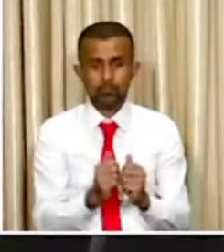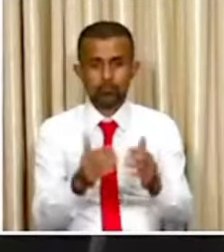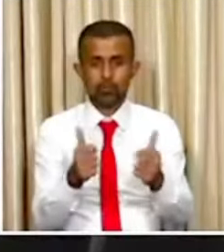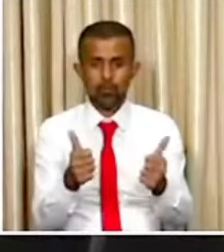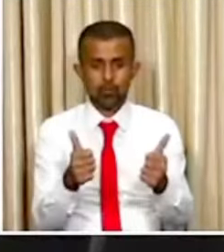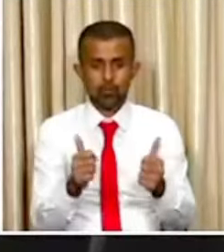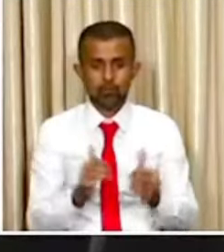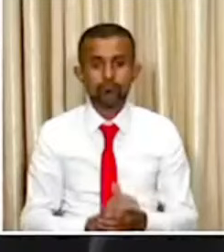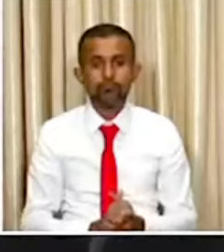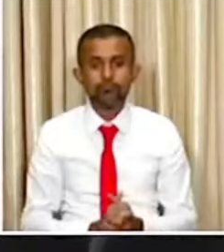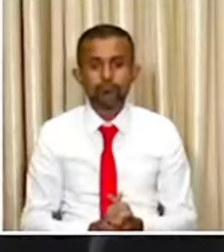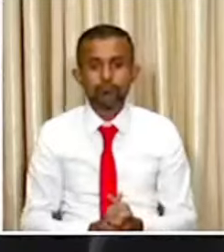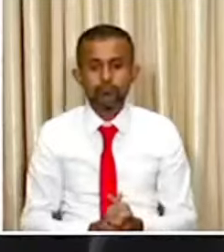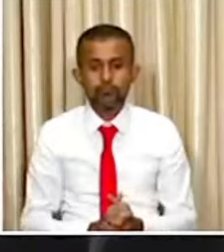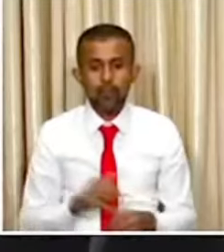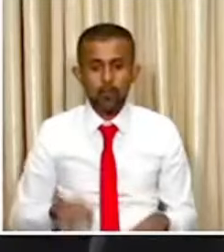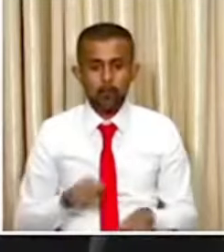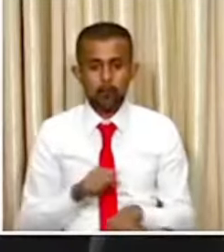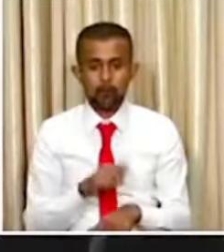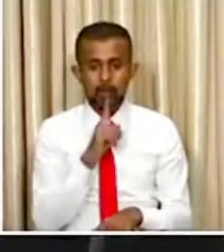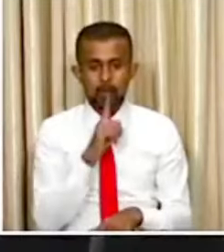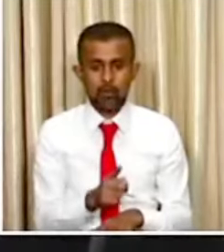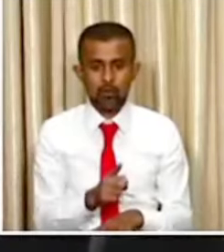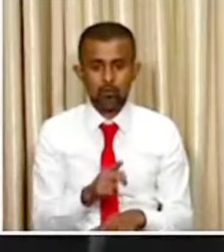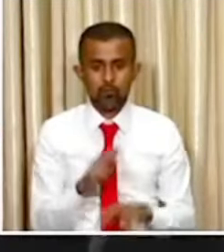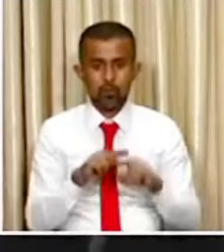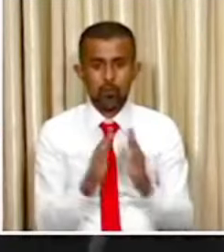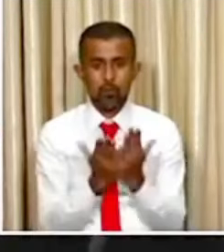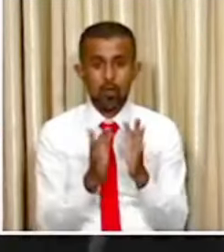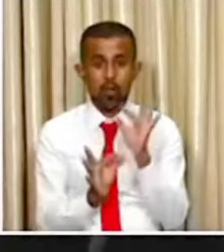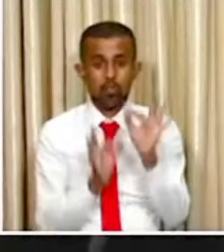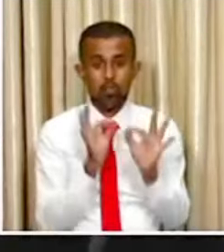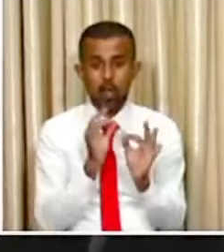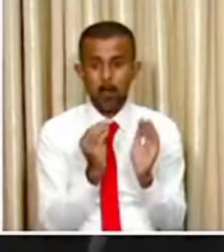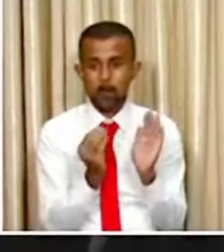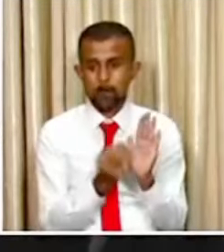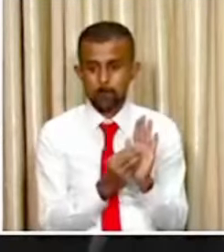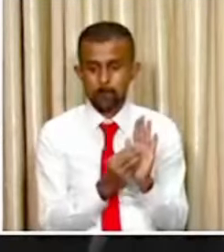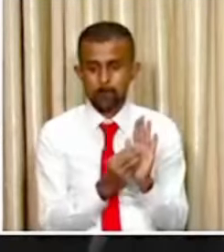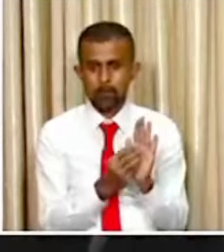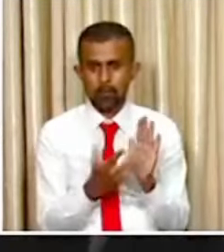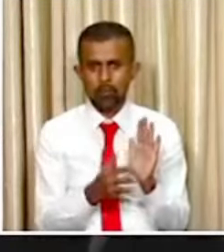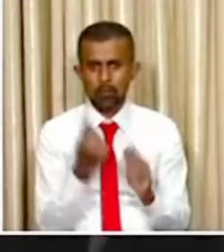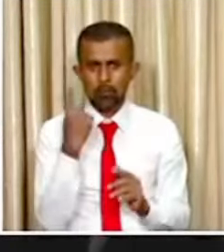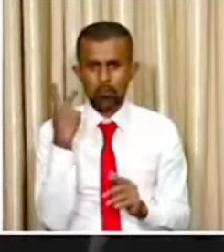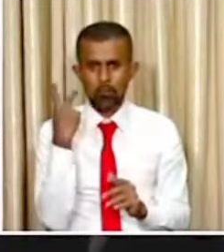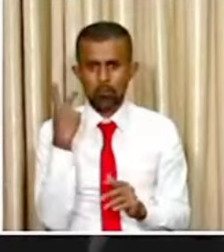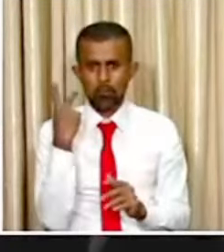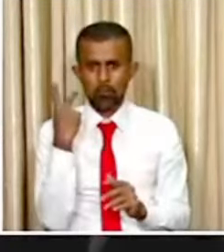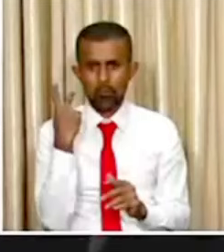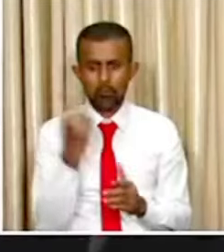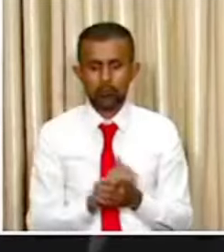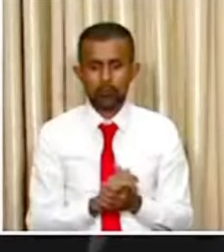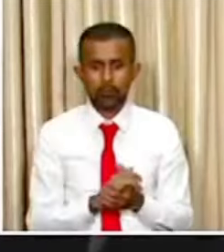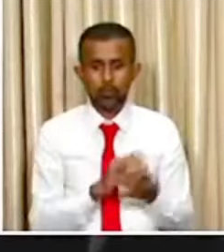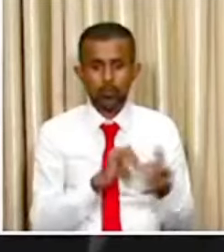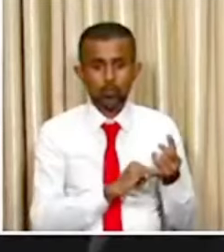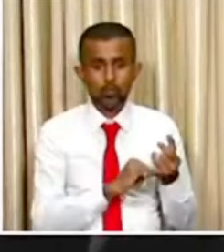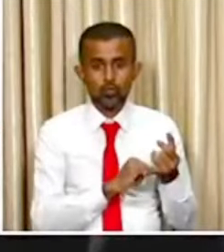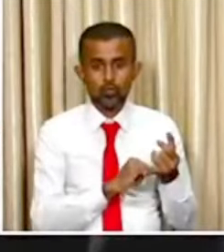හොඳයි. ඒකත් මම මේ වෙලාවේදී කියන්න ඕන. Facebook එකේ කතාවක් තියෙනවා, තිබ්බ මේ ඊයේ පෙරේදා. සුගත් ත්‍රීලක